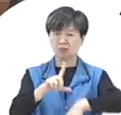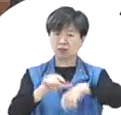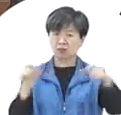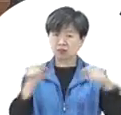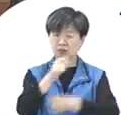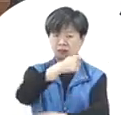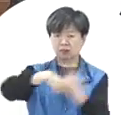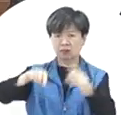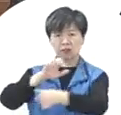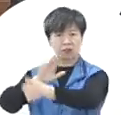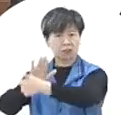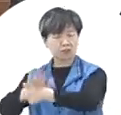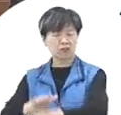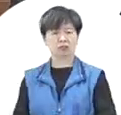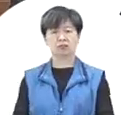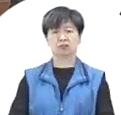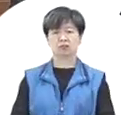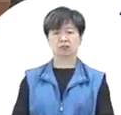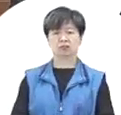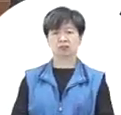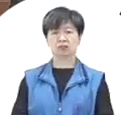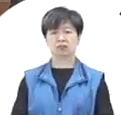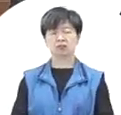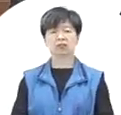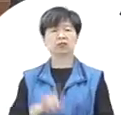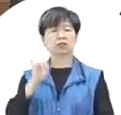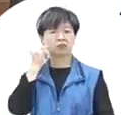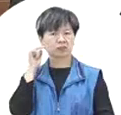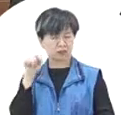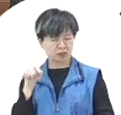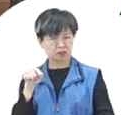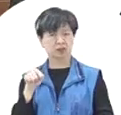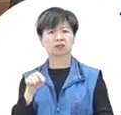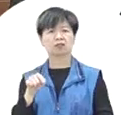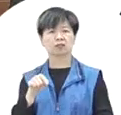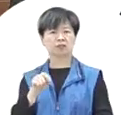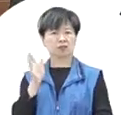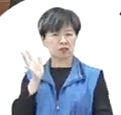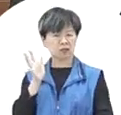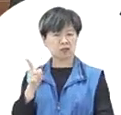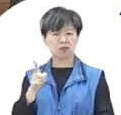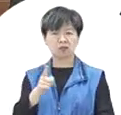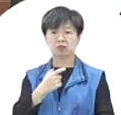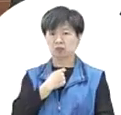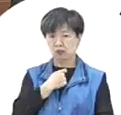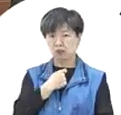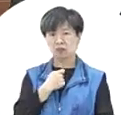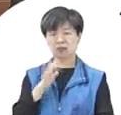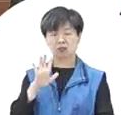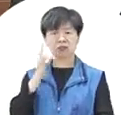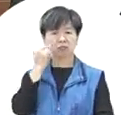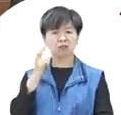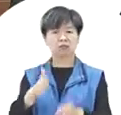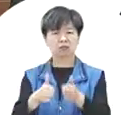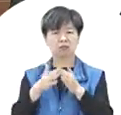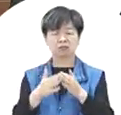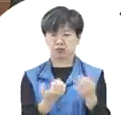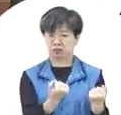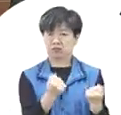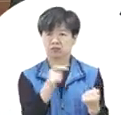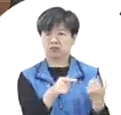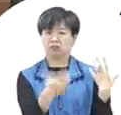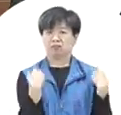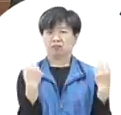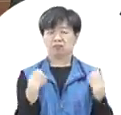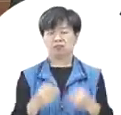托？ 有，我们把这个家长的部分齁，他们征询他们的意愿嘛，因为有很多家长他还是要继续在这个托婴